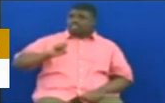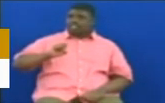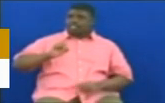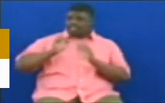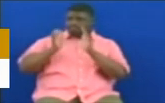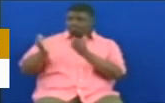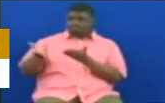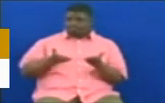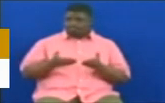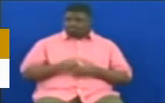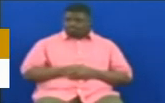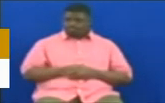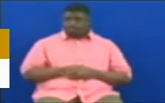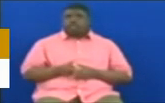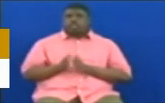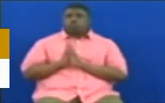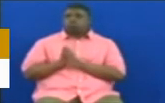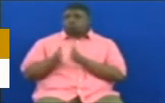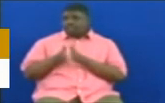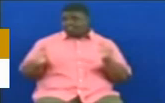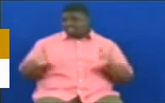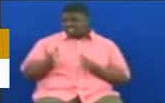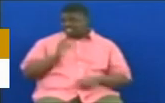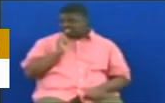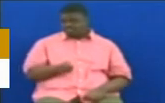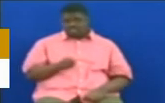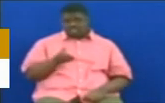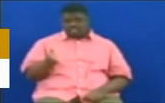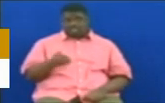sita. Nashukuru kwa nafasi, Mheshimiwa Spika.